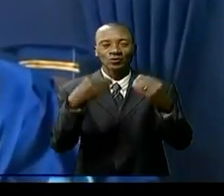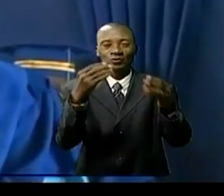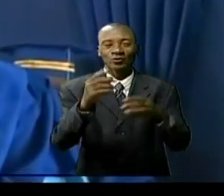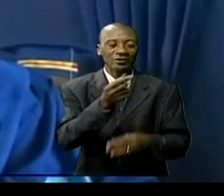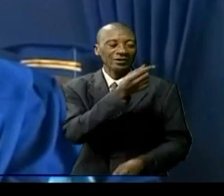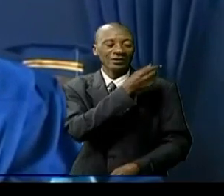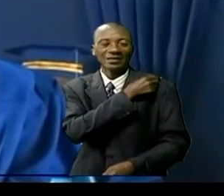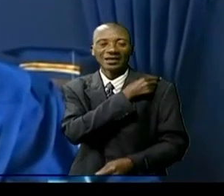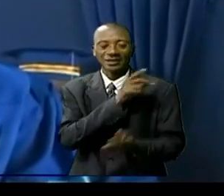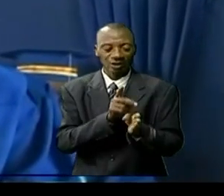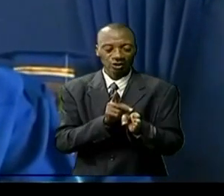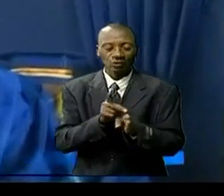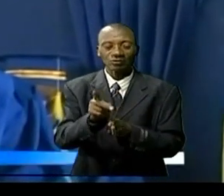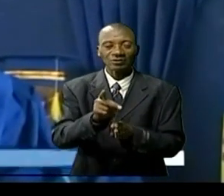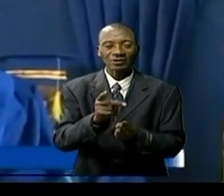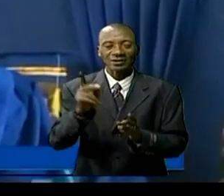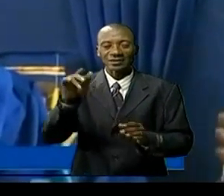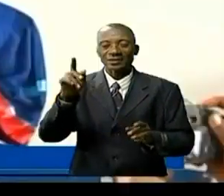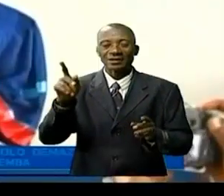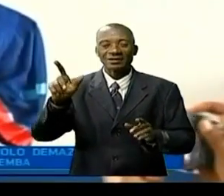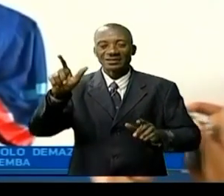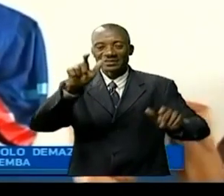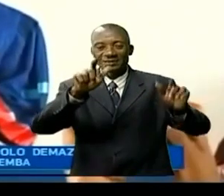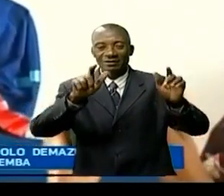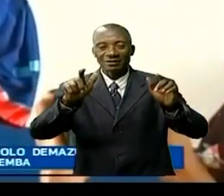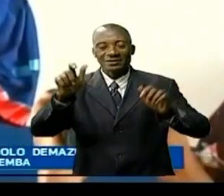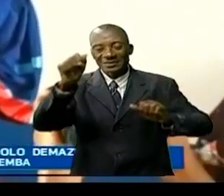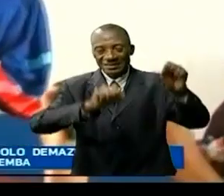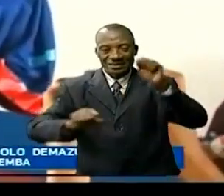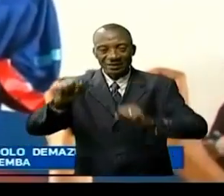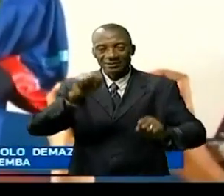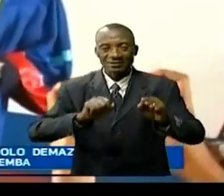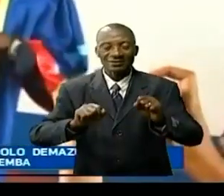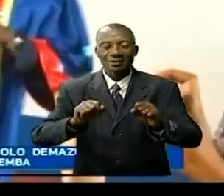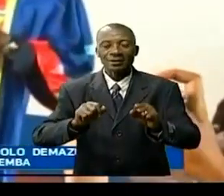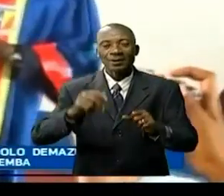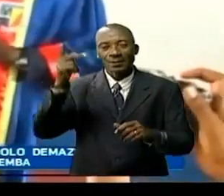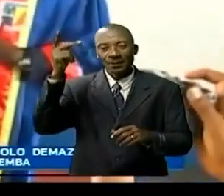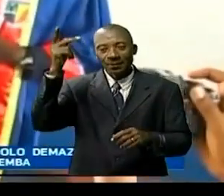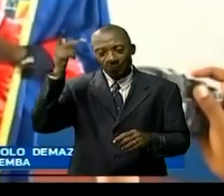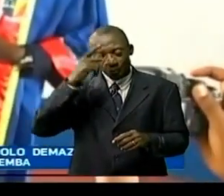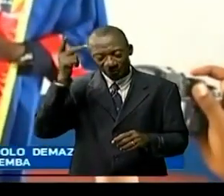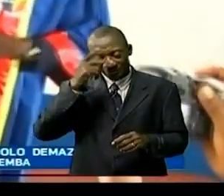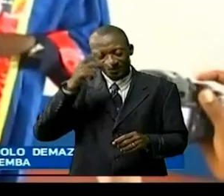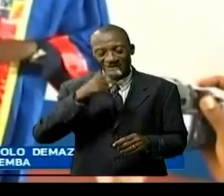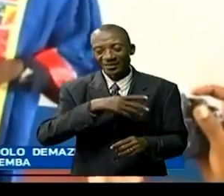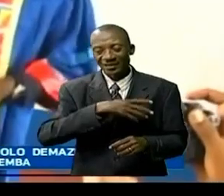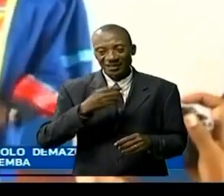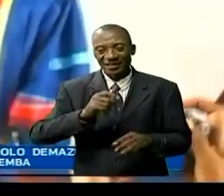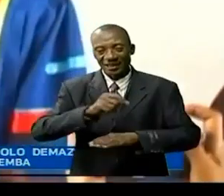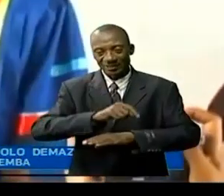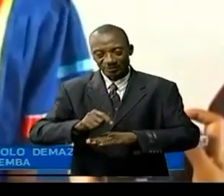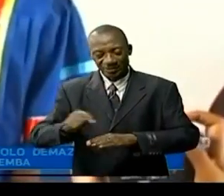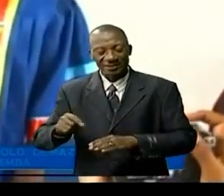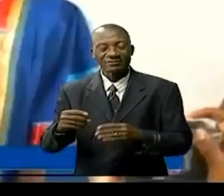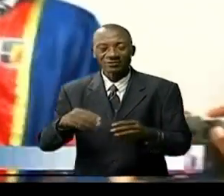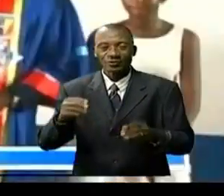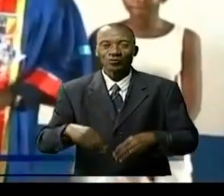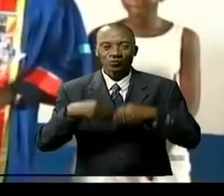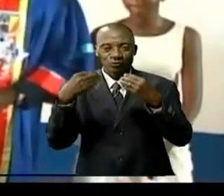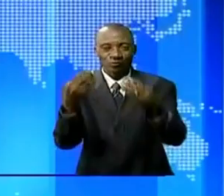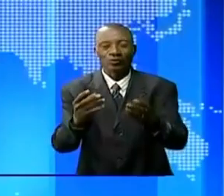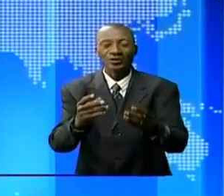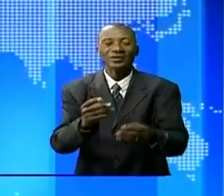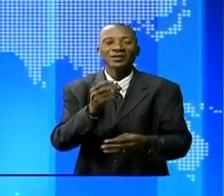sciences politiques et administrative on lui remettons les insignes de l'université de kinshasa pour une puissance scientifique